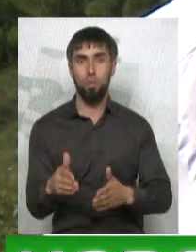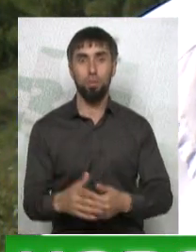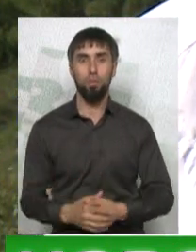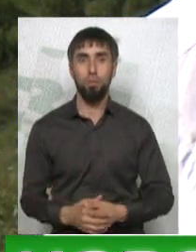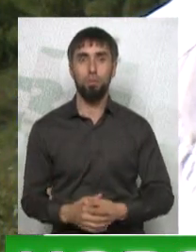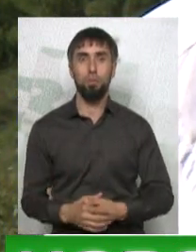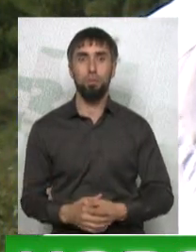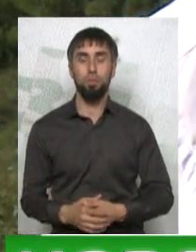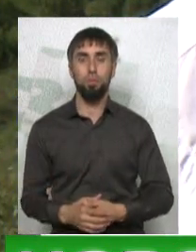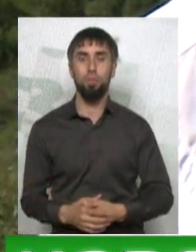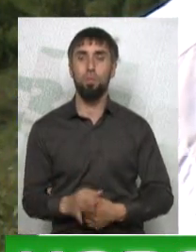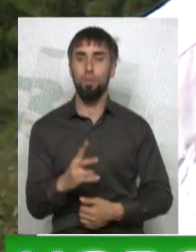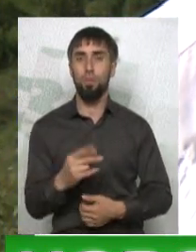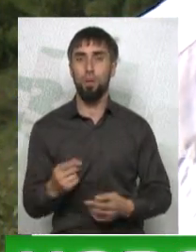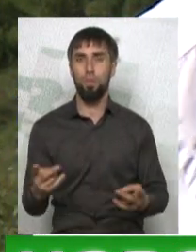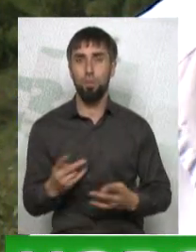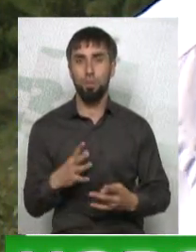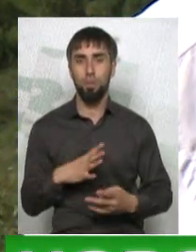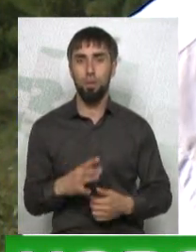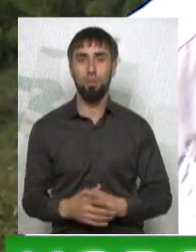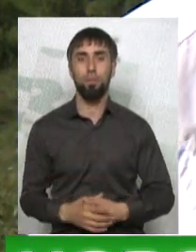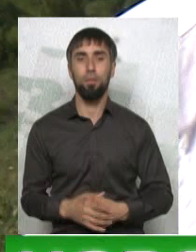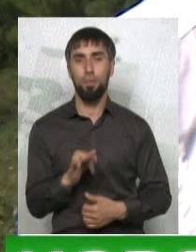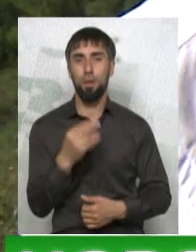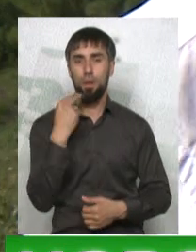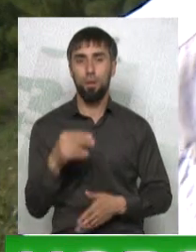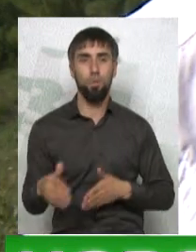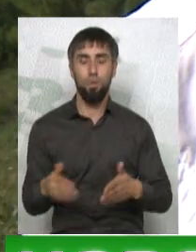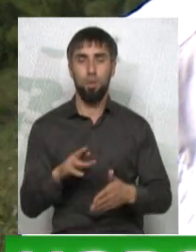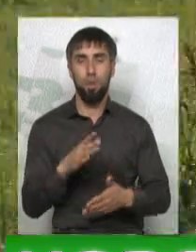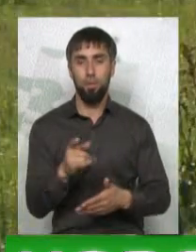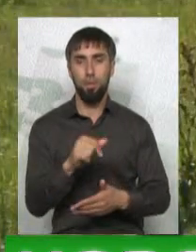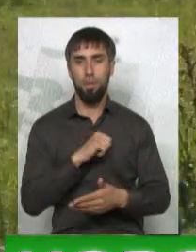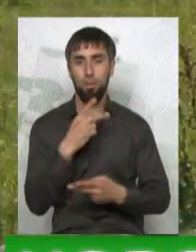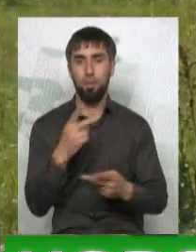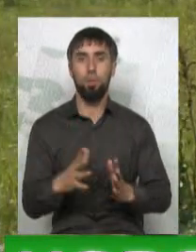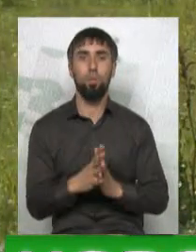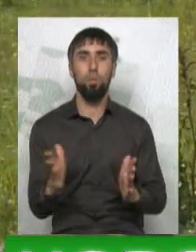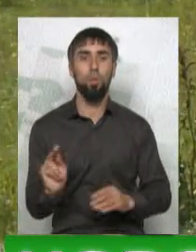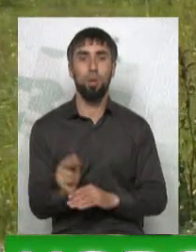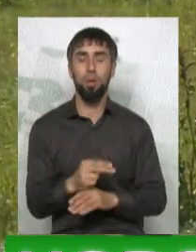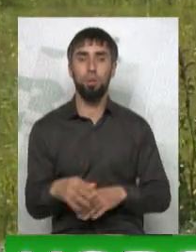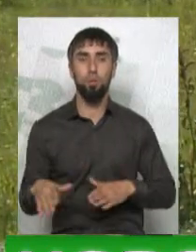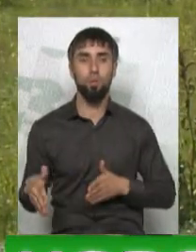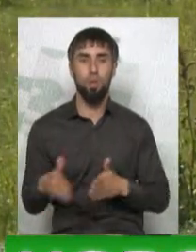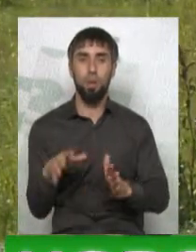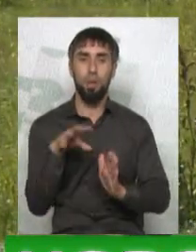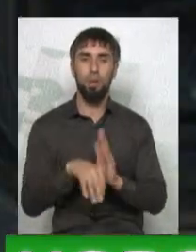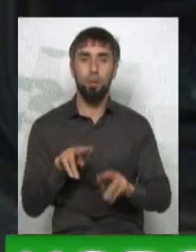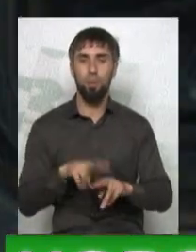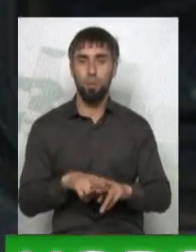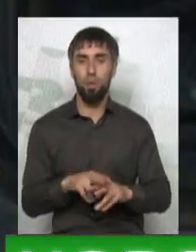ну, она напрашивалась. Ну, качество дороги, я думаю, вы сами видите. Масштабную реконструкцию дороги включили